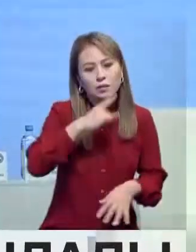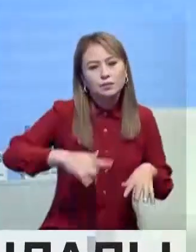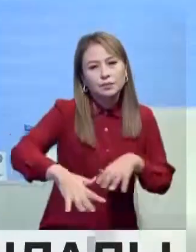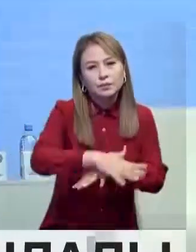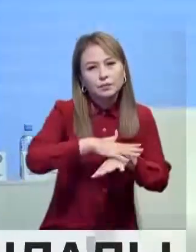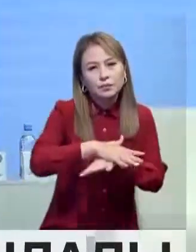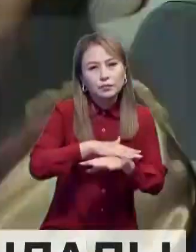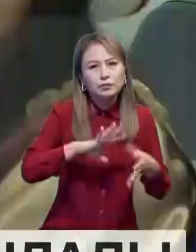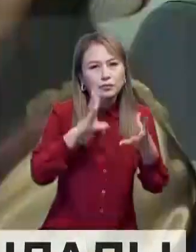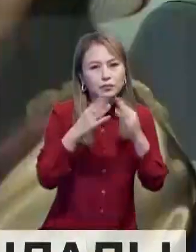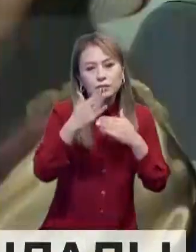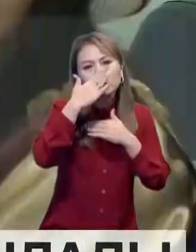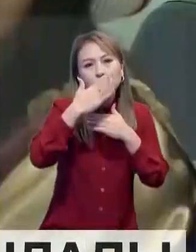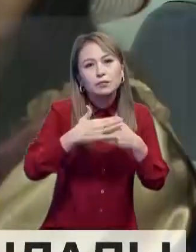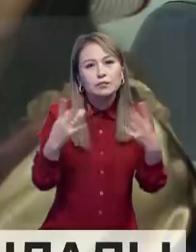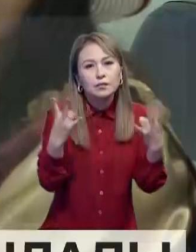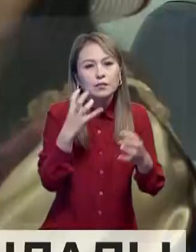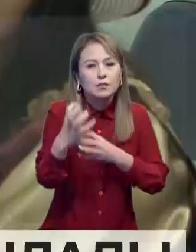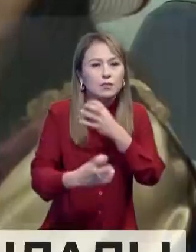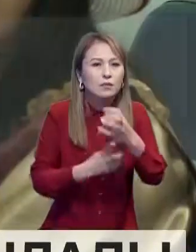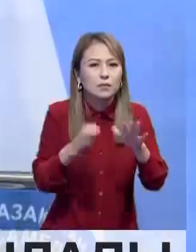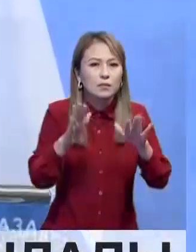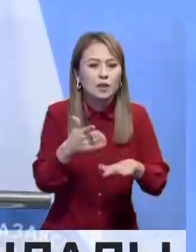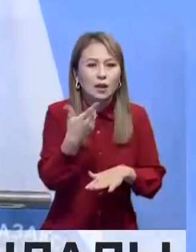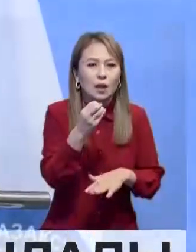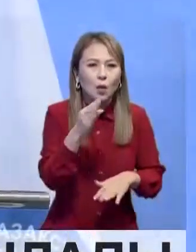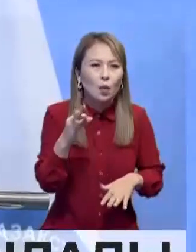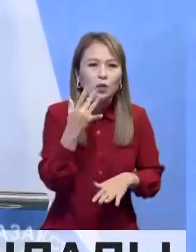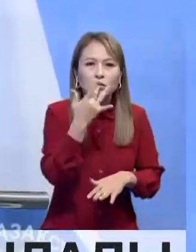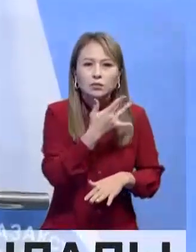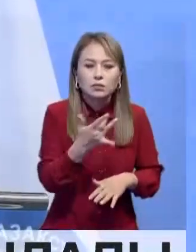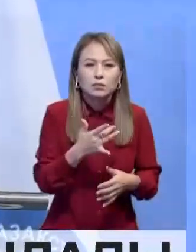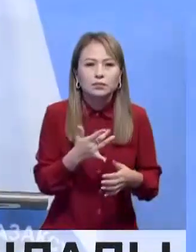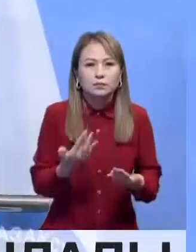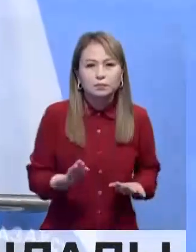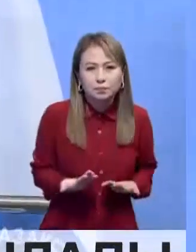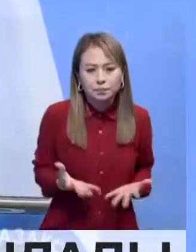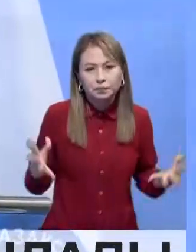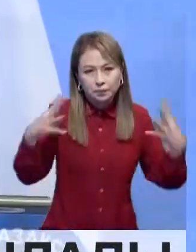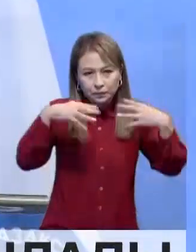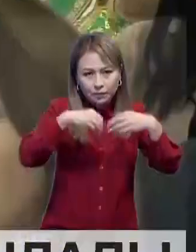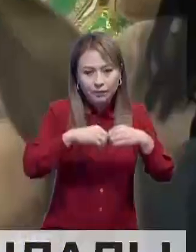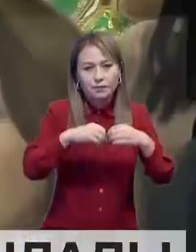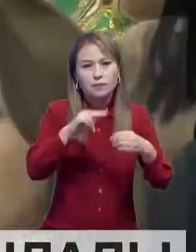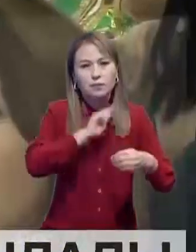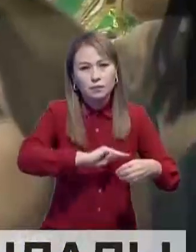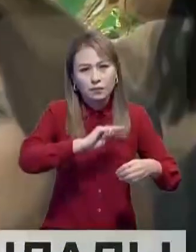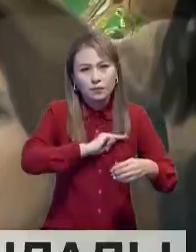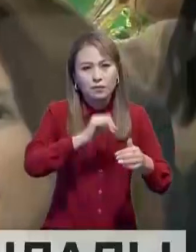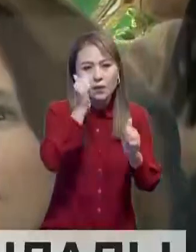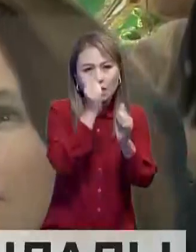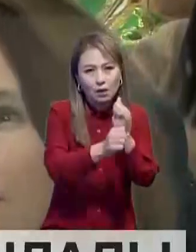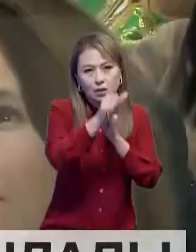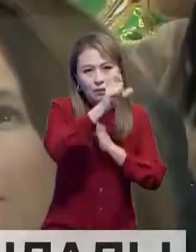ассамблеясы халыққа жақын болуы тиіс. Әлемде геосаяси жағдай шатқаяқтап тұрған шақта ынтымақ пен бірлікті ұлықтаған ұйымның жұмысы әр